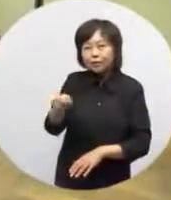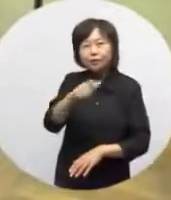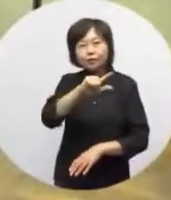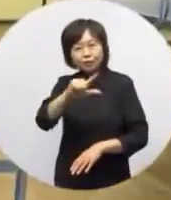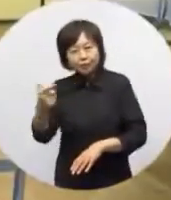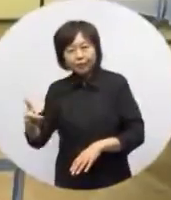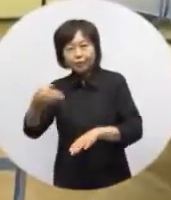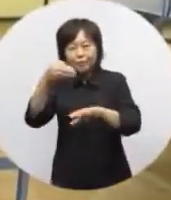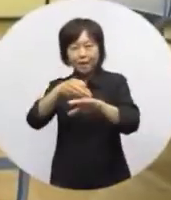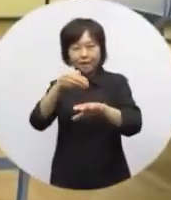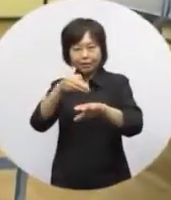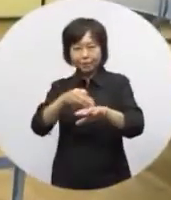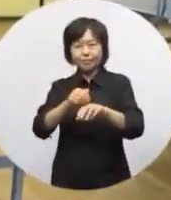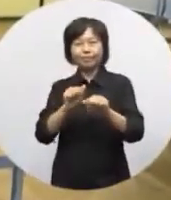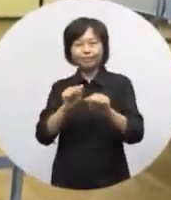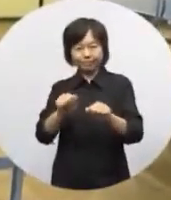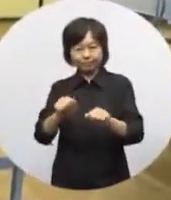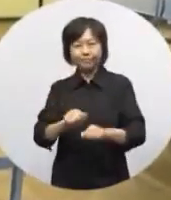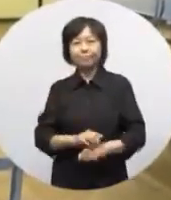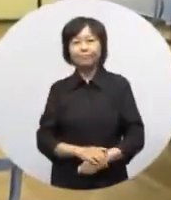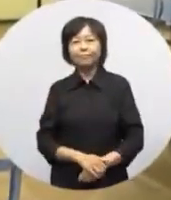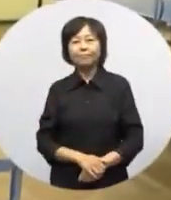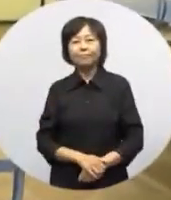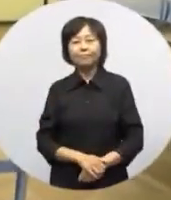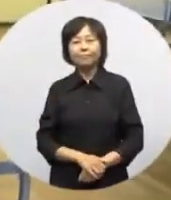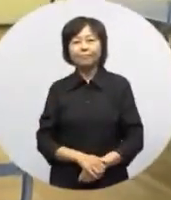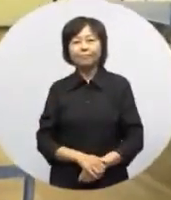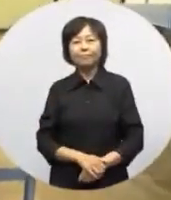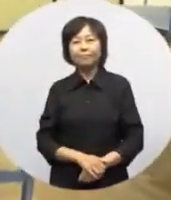を習得しました。